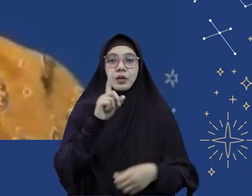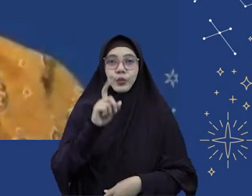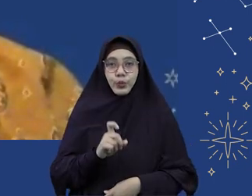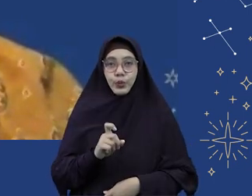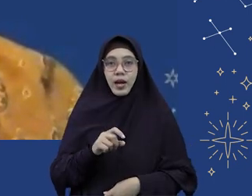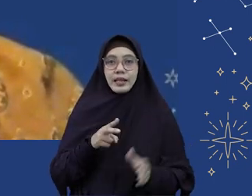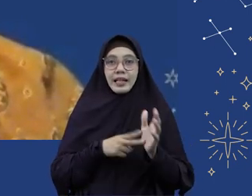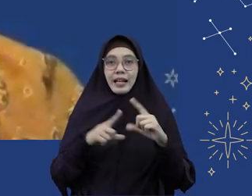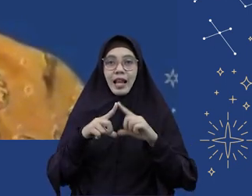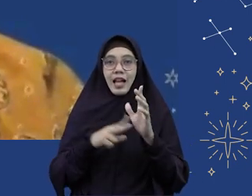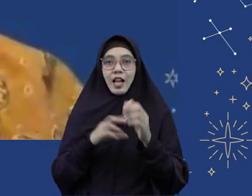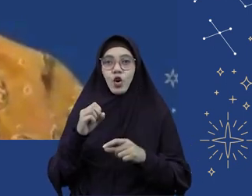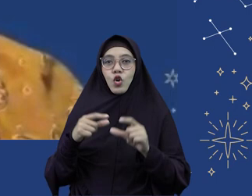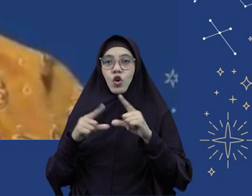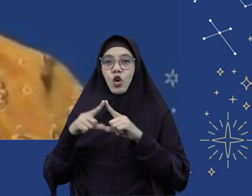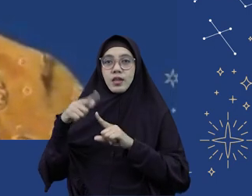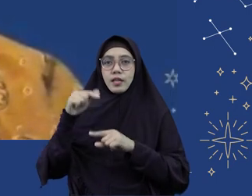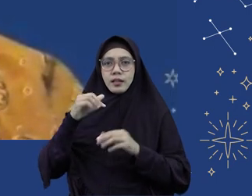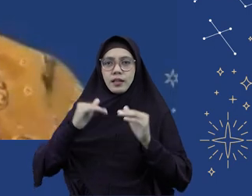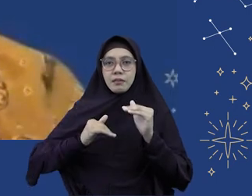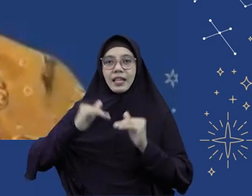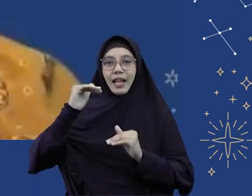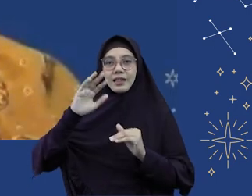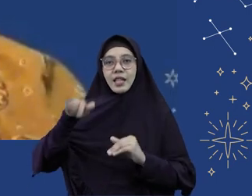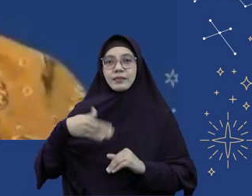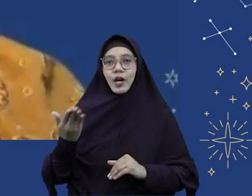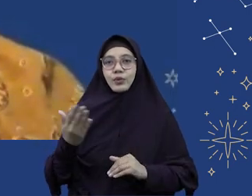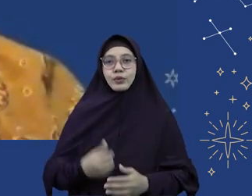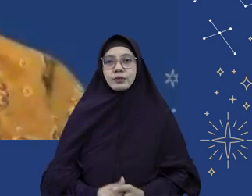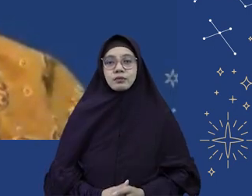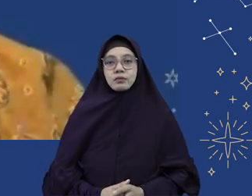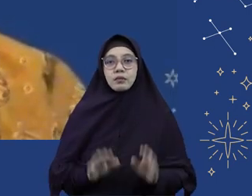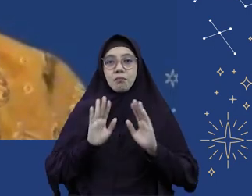makin lama makin meningkat dan banyak sekali universitas